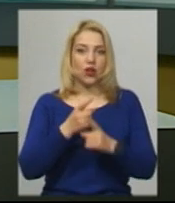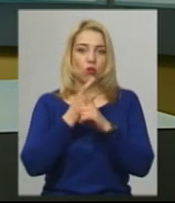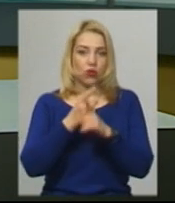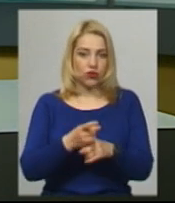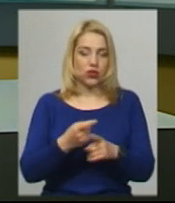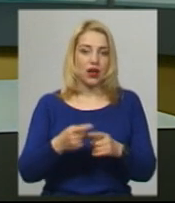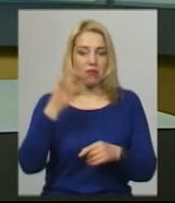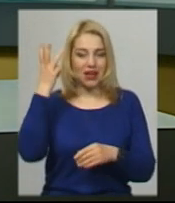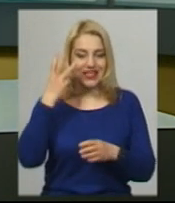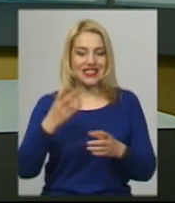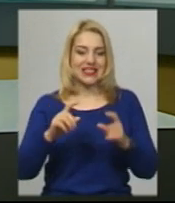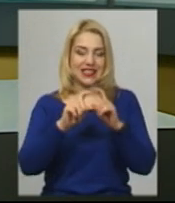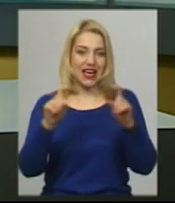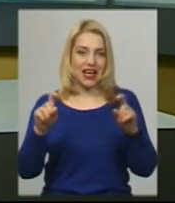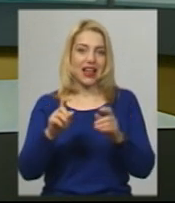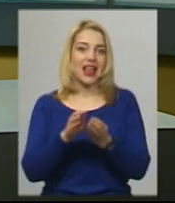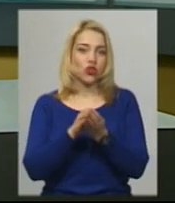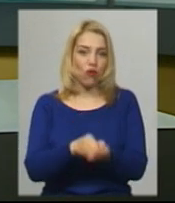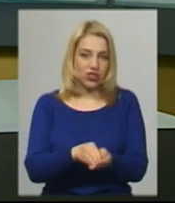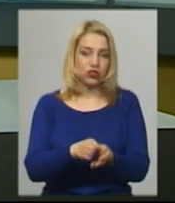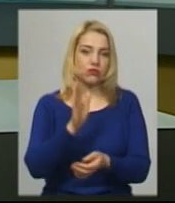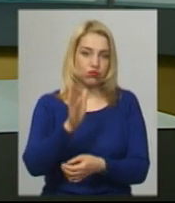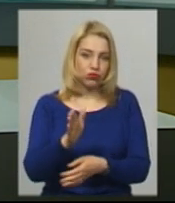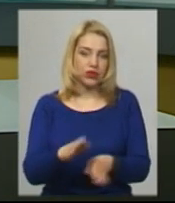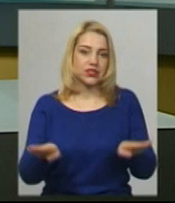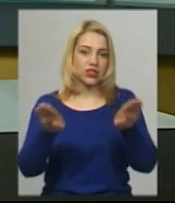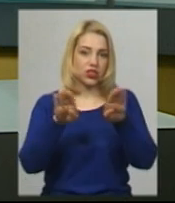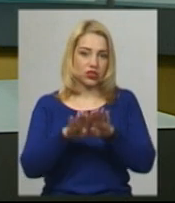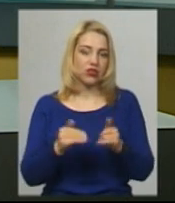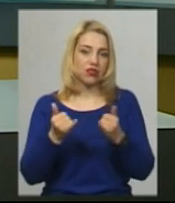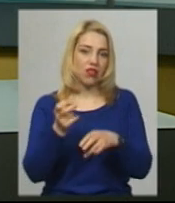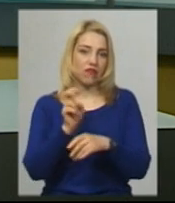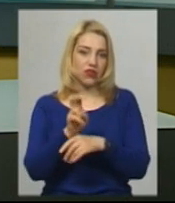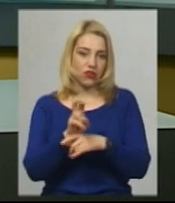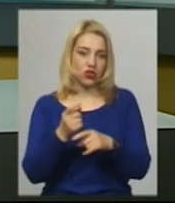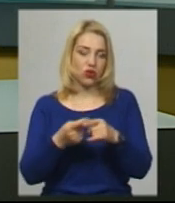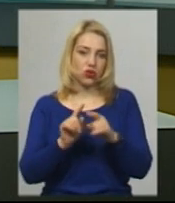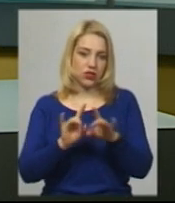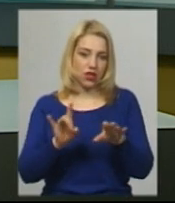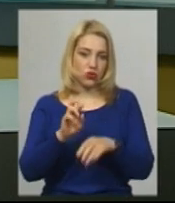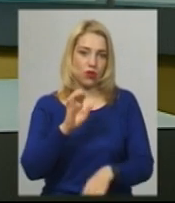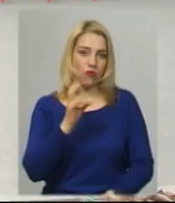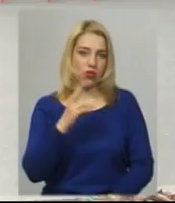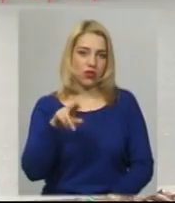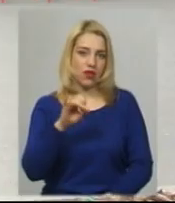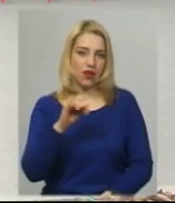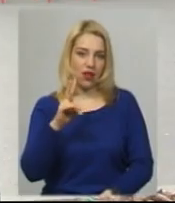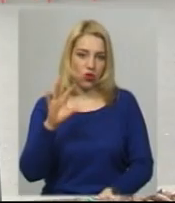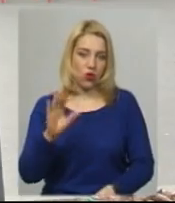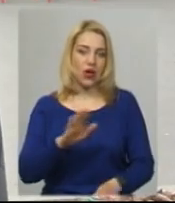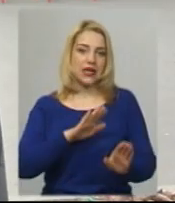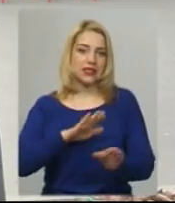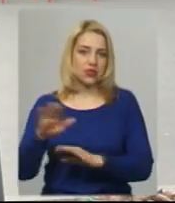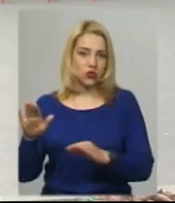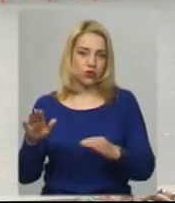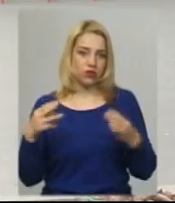для відвідувачів. Про це Суспільному розповідає заступник Хмельницького міського голови Андрій Бондаренко. Я прошу